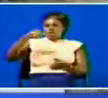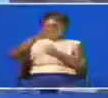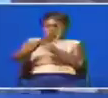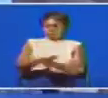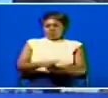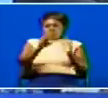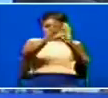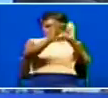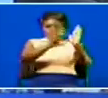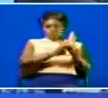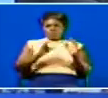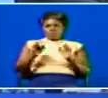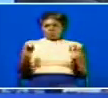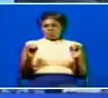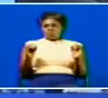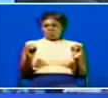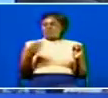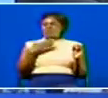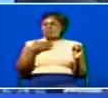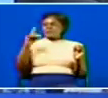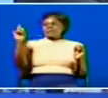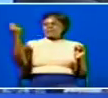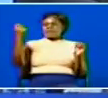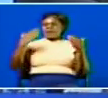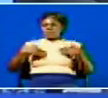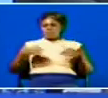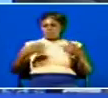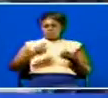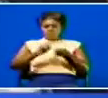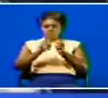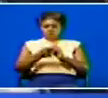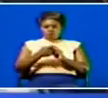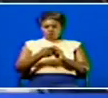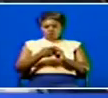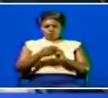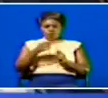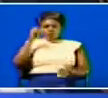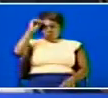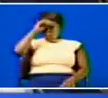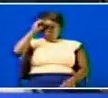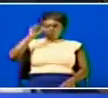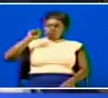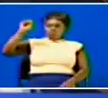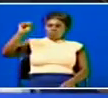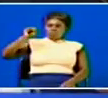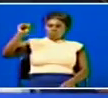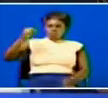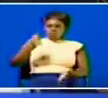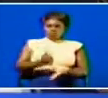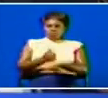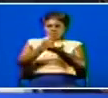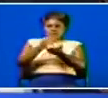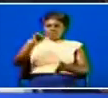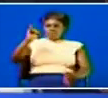katiba. Kriegler akiwataka Wakenya vilevile kubadili mtazamo wao wa kisiasa ili kuwezesha tume ya uchaguzi na